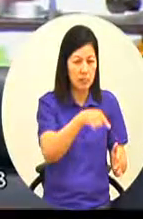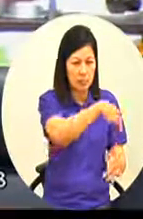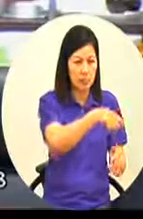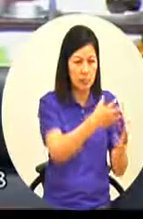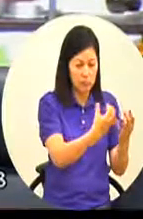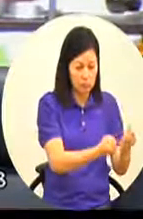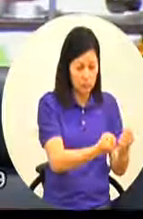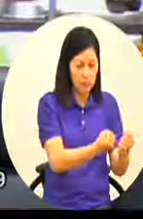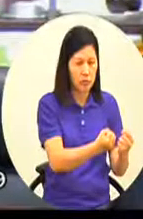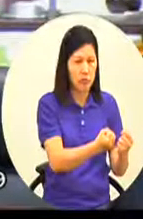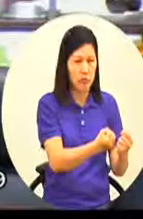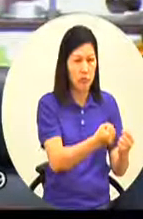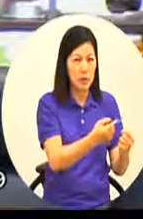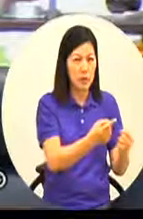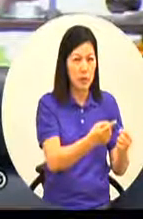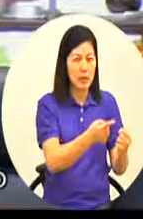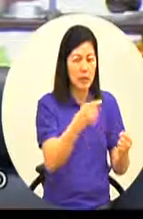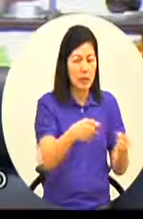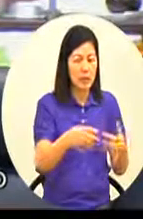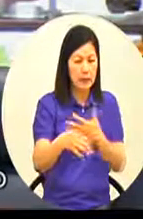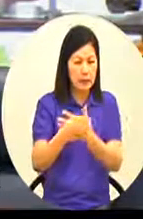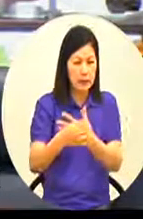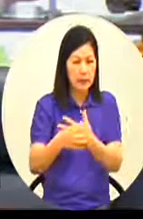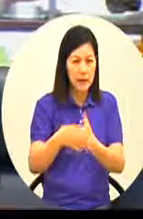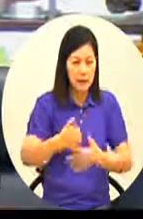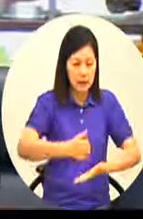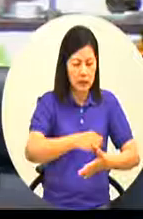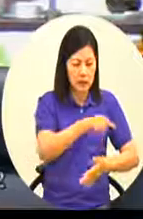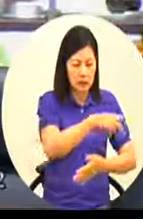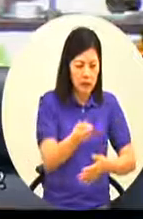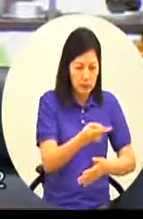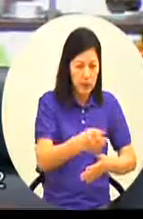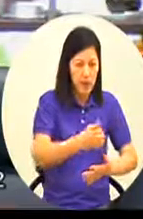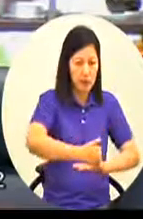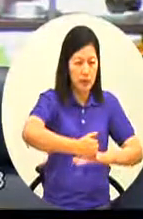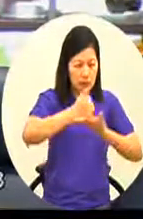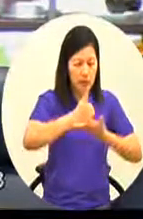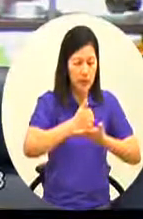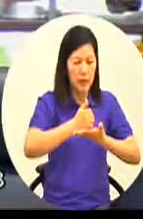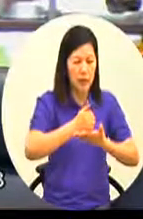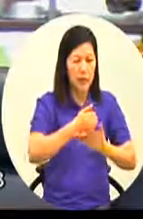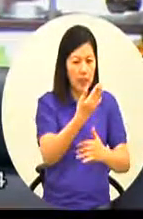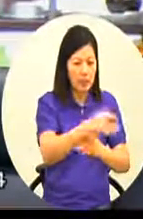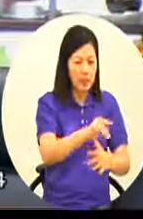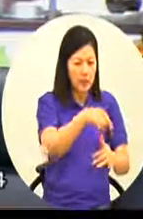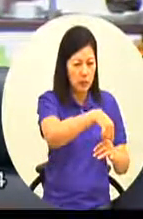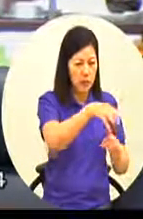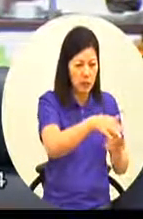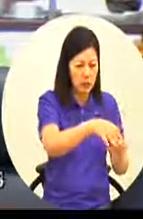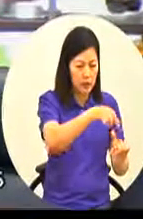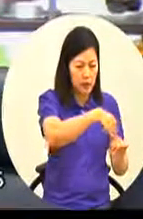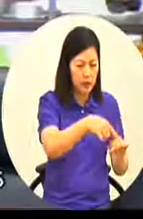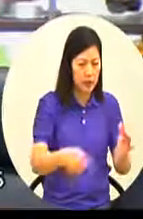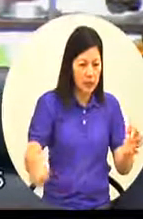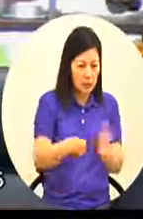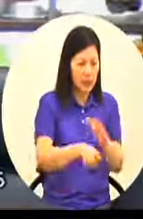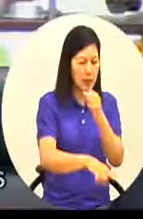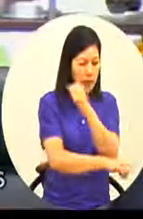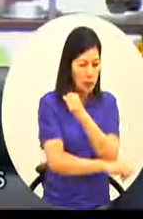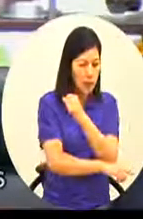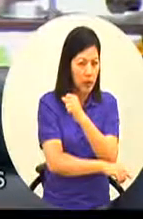王者跟他的家属是要有尊严的。帮这个王者走完他人生的最后一里